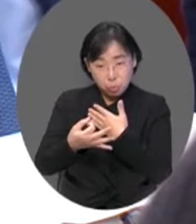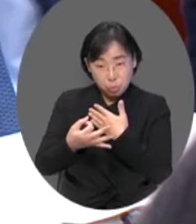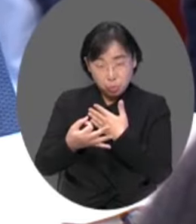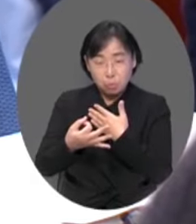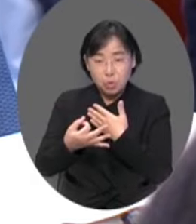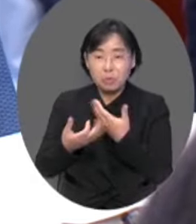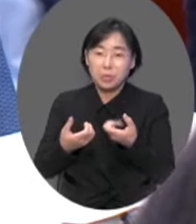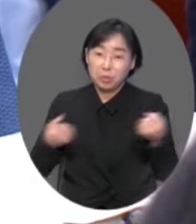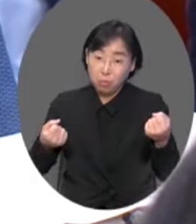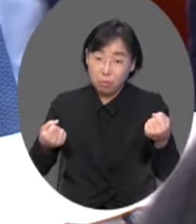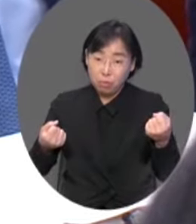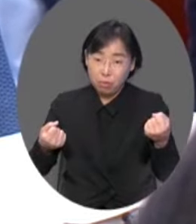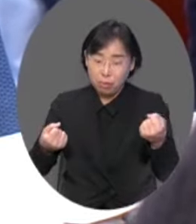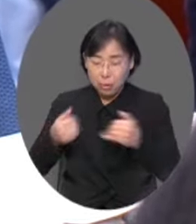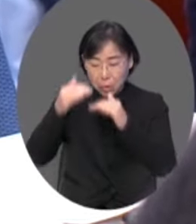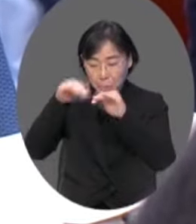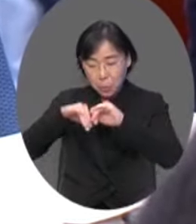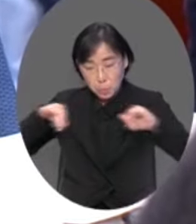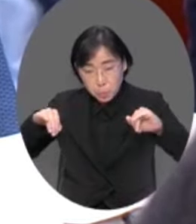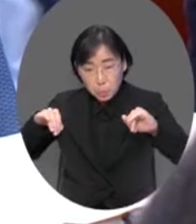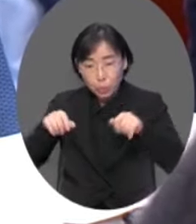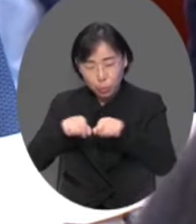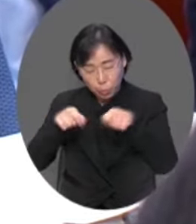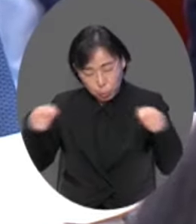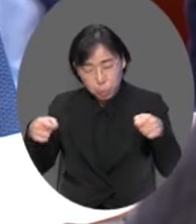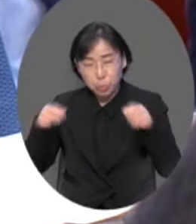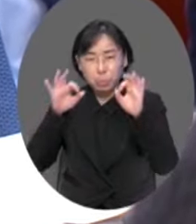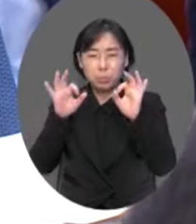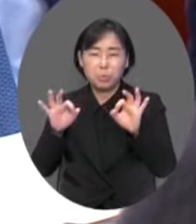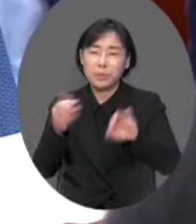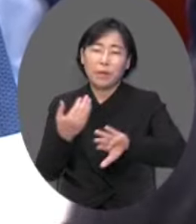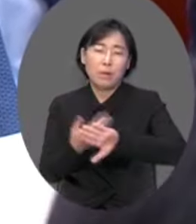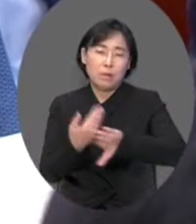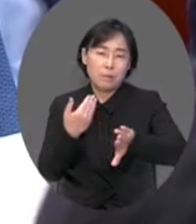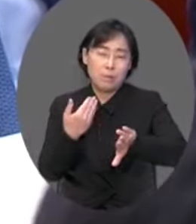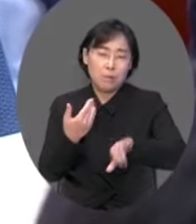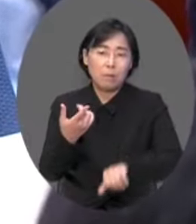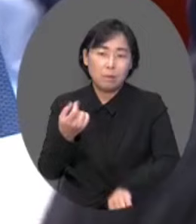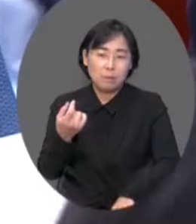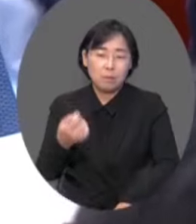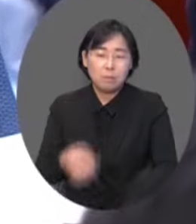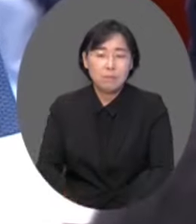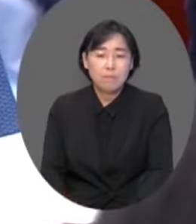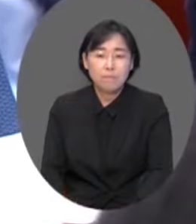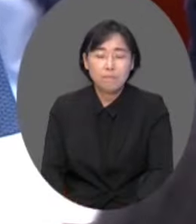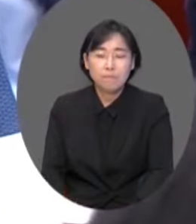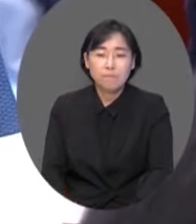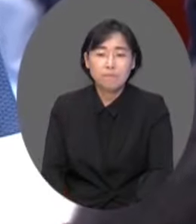보면 다른 수단에 의한 민주주의라고도 부릅니다. 여러분들이 바로 그 수단입니다.